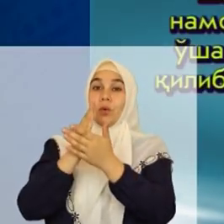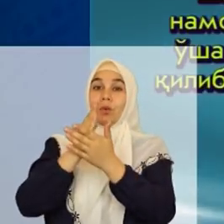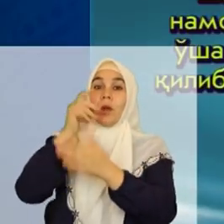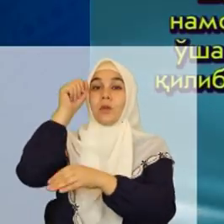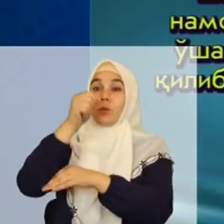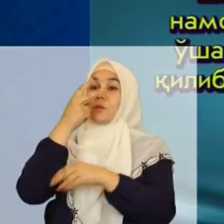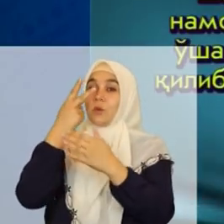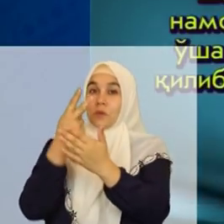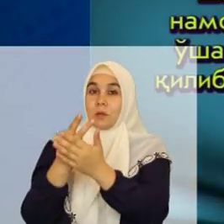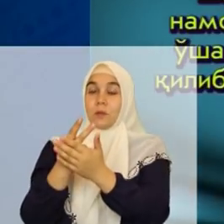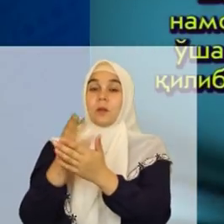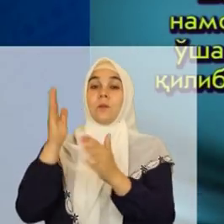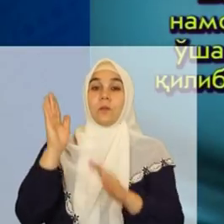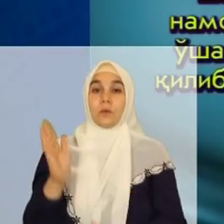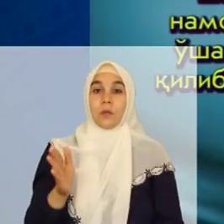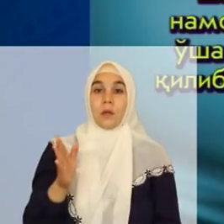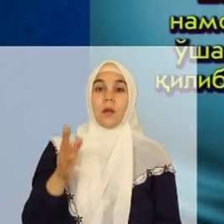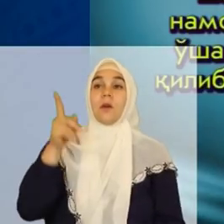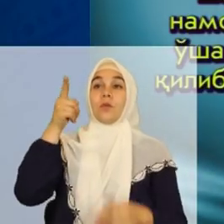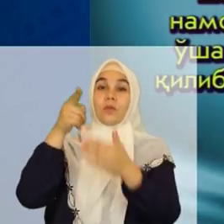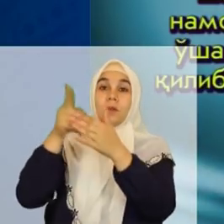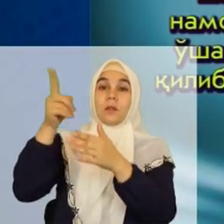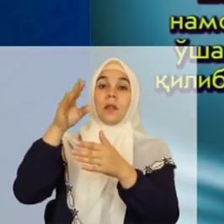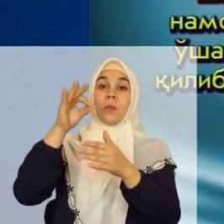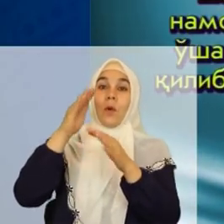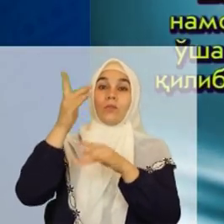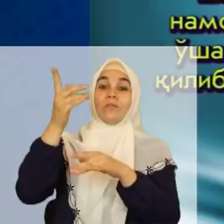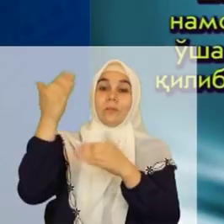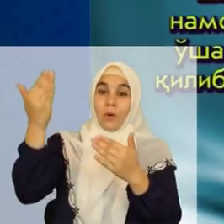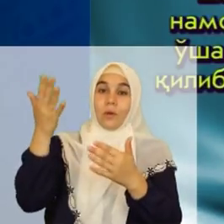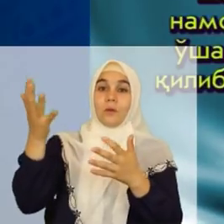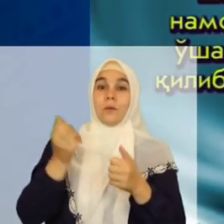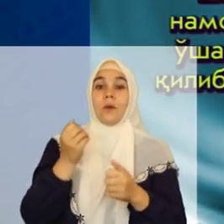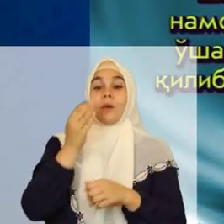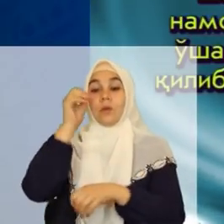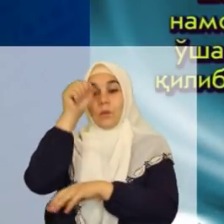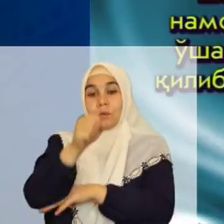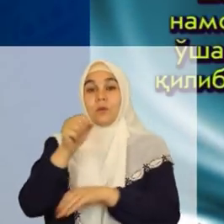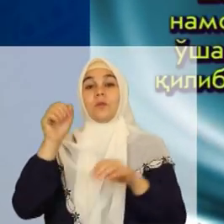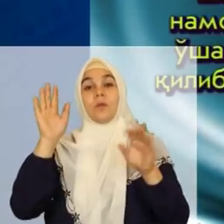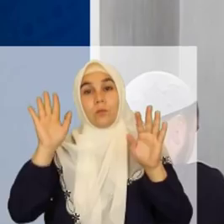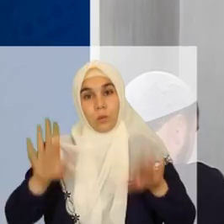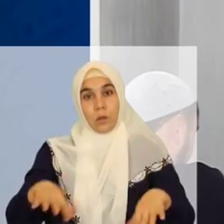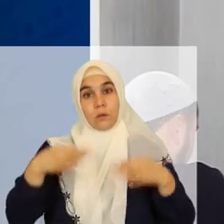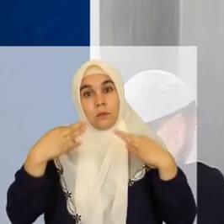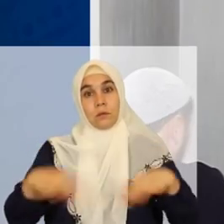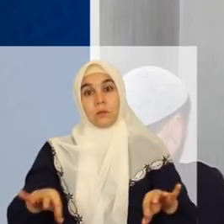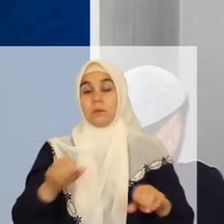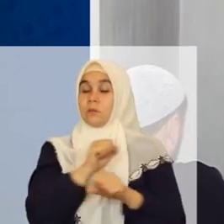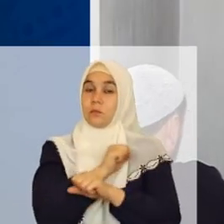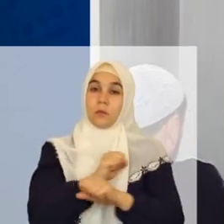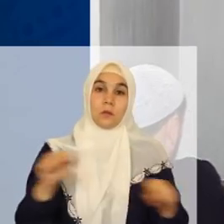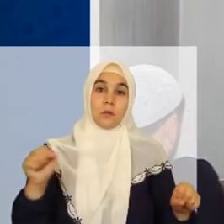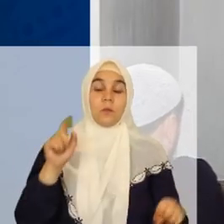namoz ko'rsatilayotgan bo'lsa, o'sha yerning imomiga iqtido qilib namoz o'qisak bo'ladimi? Yo'q,